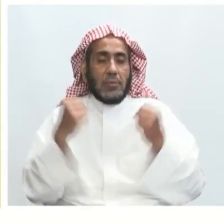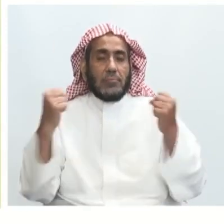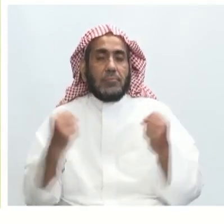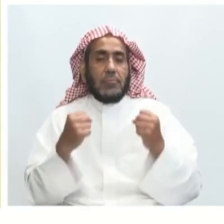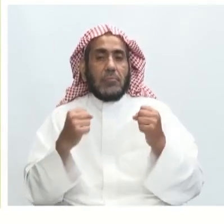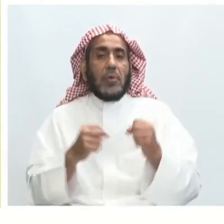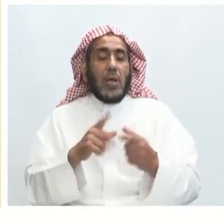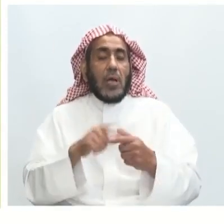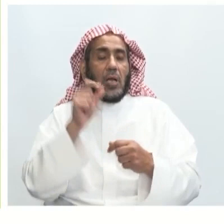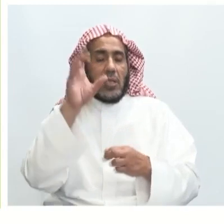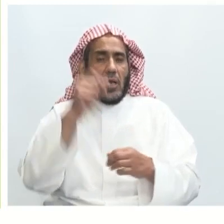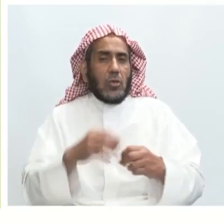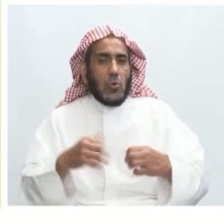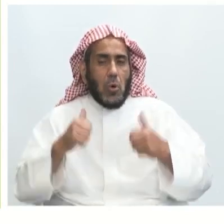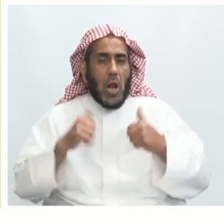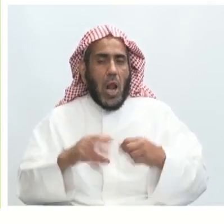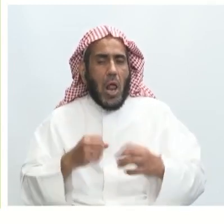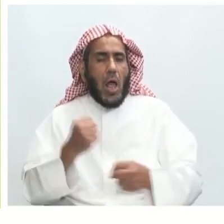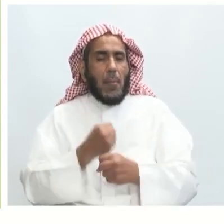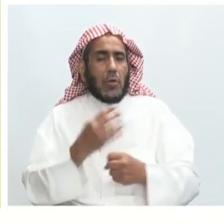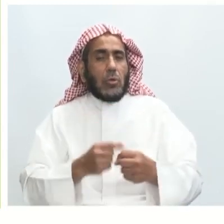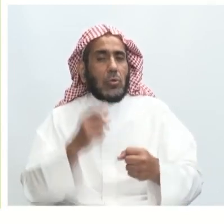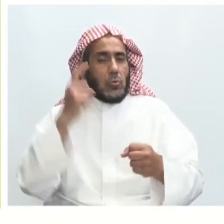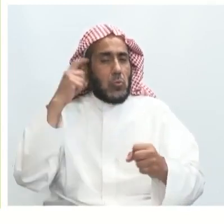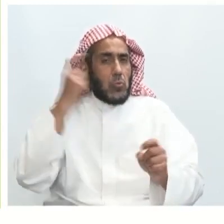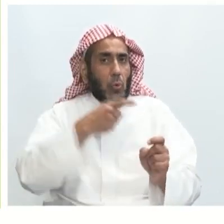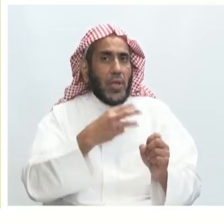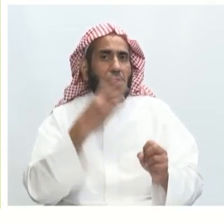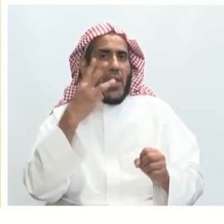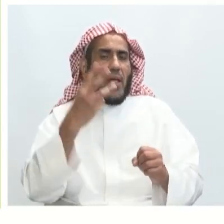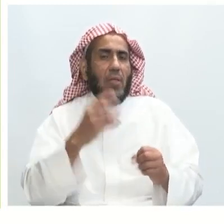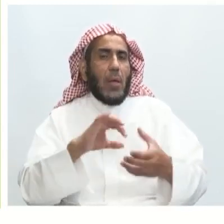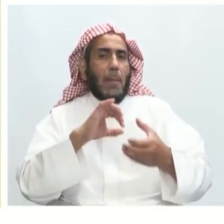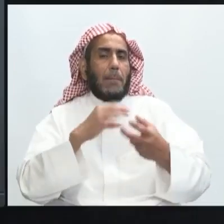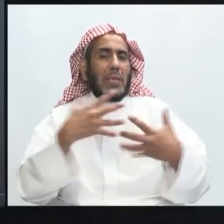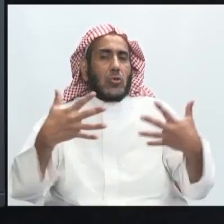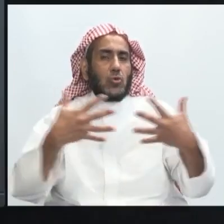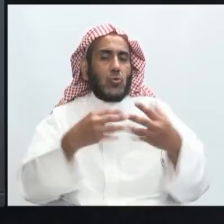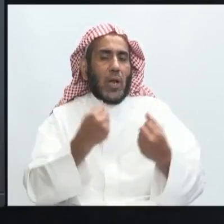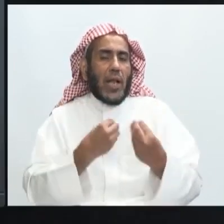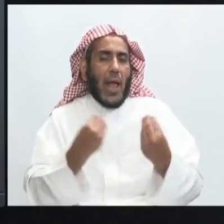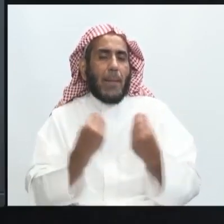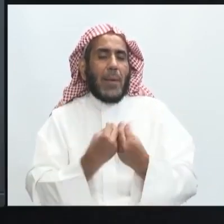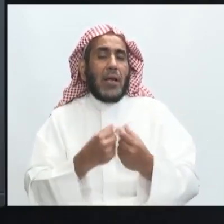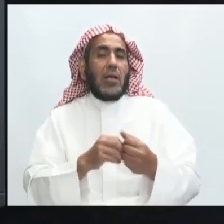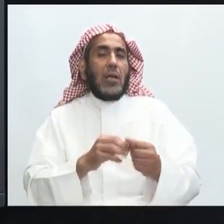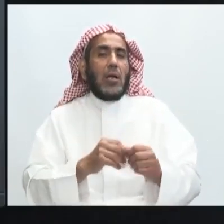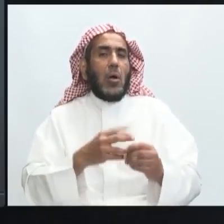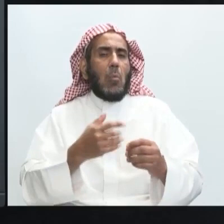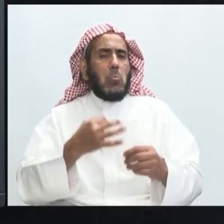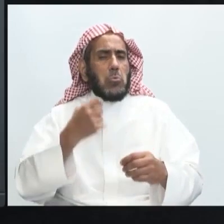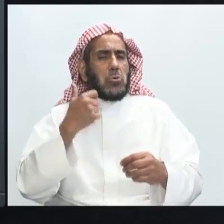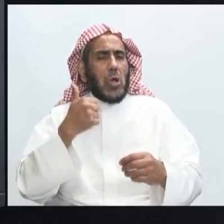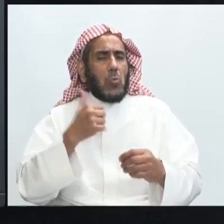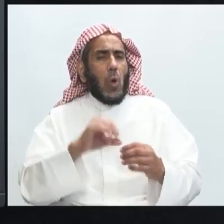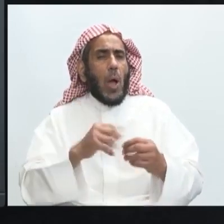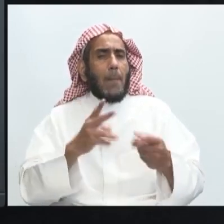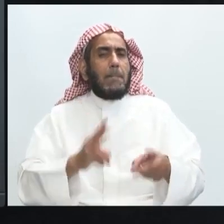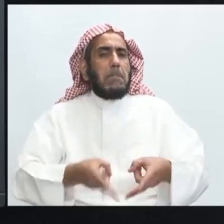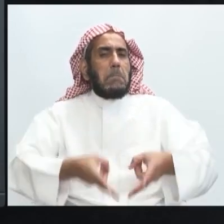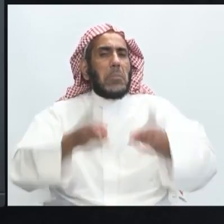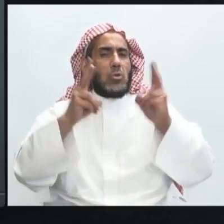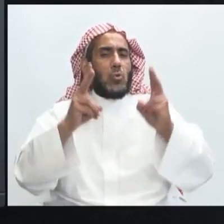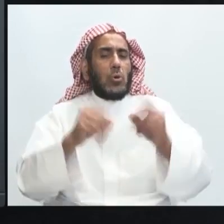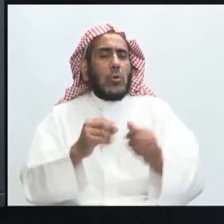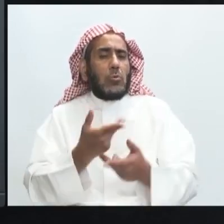انت رجل اعمال تود ان تقنع ثلاثه من شركائك ثلاثه من شركائك بجدوى مشروع هنا مشروع من